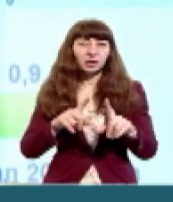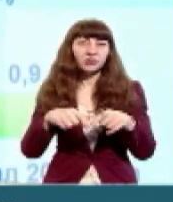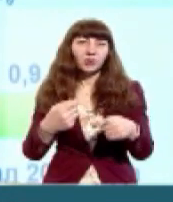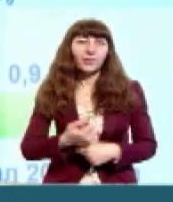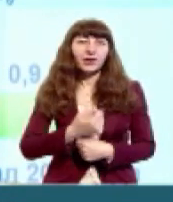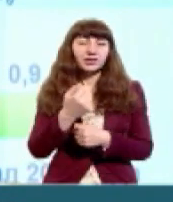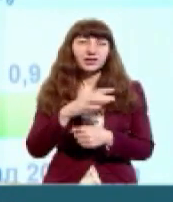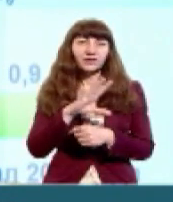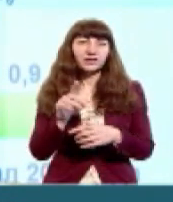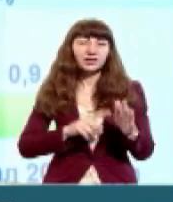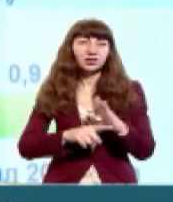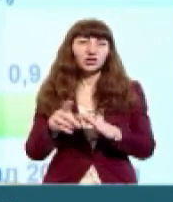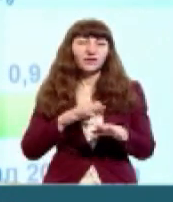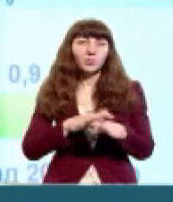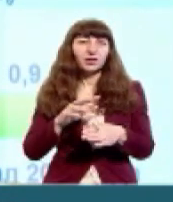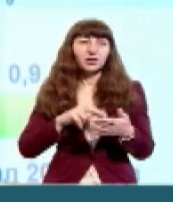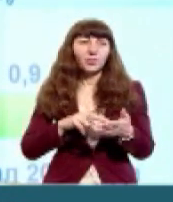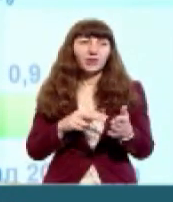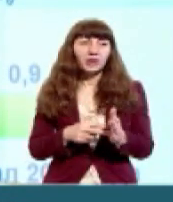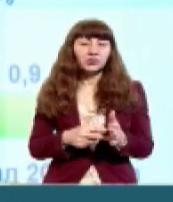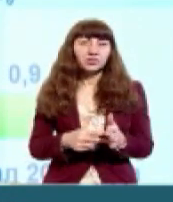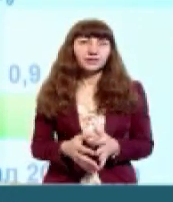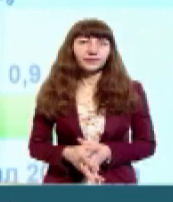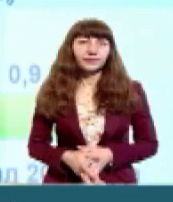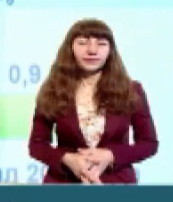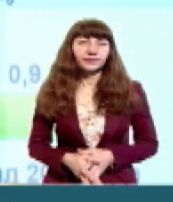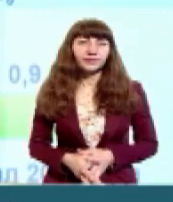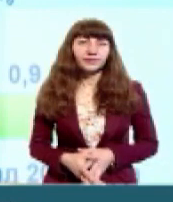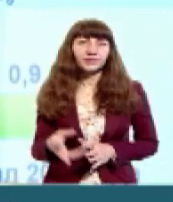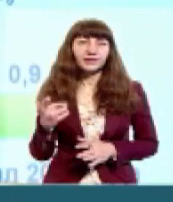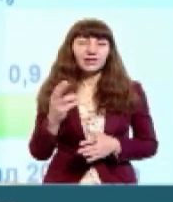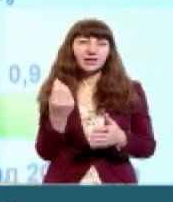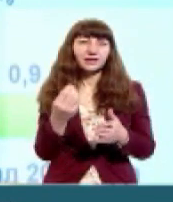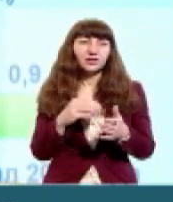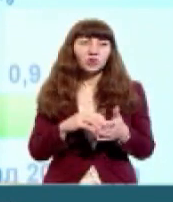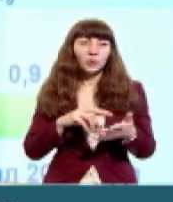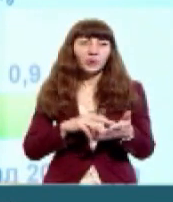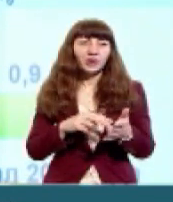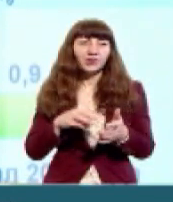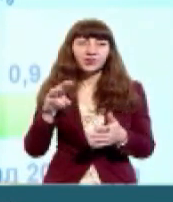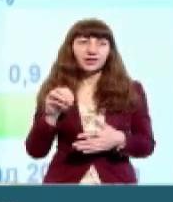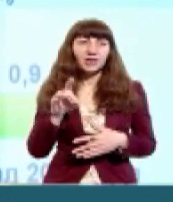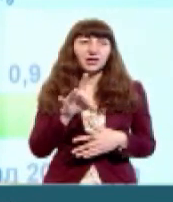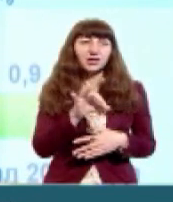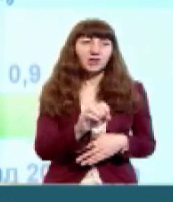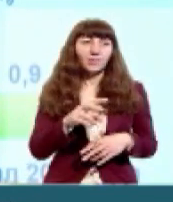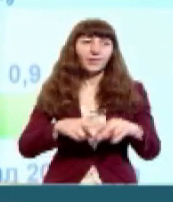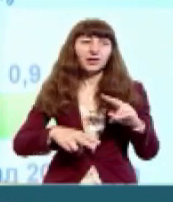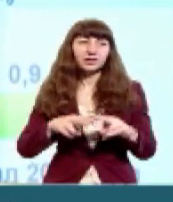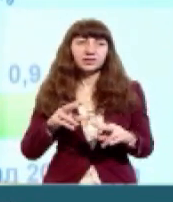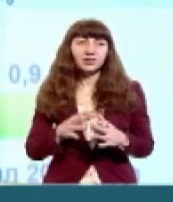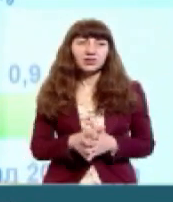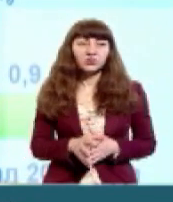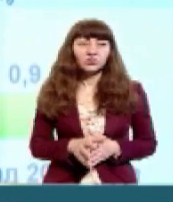поддержка на всех стадиях реализации проекта. Так, для инвестиционных проектов ТО «Green Terra» по строительству